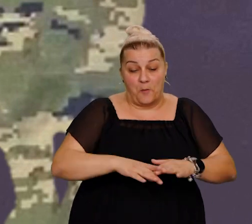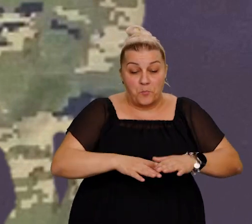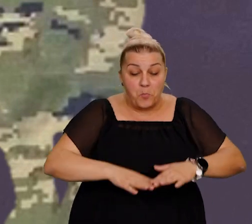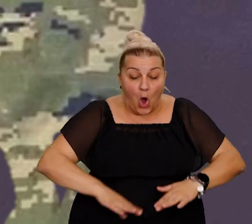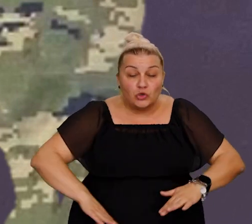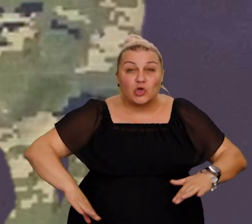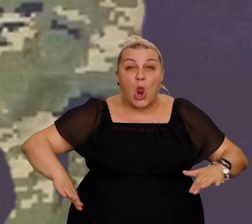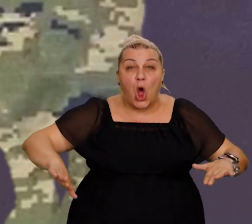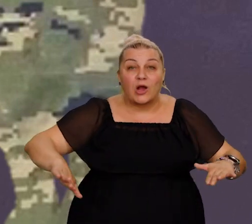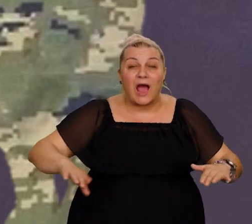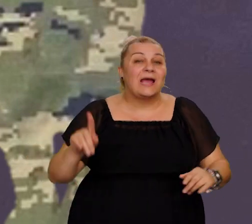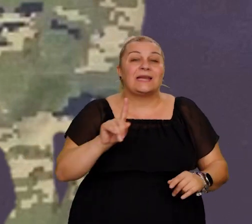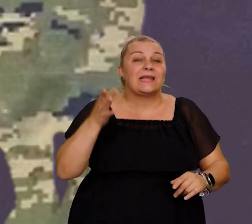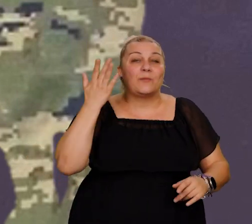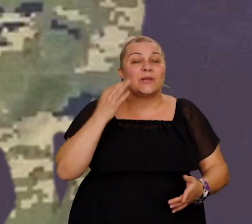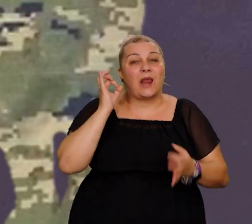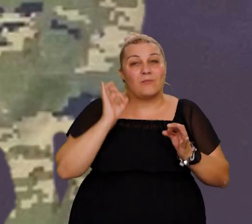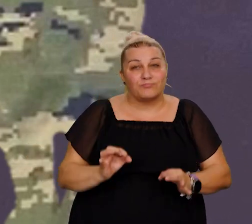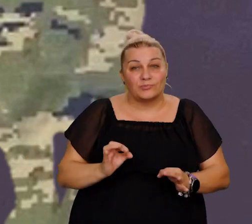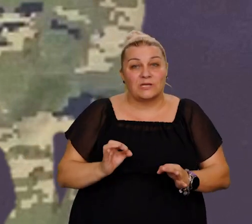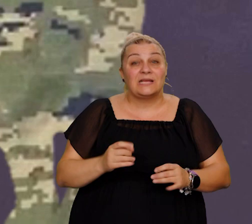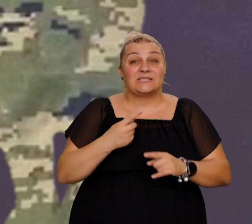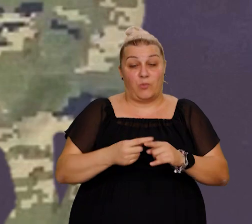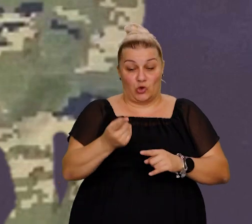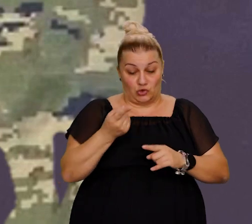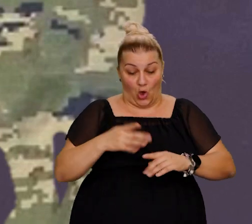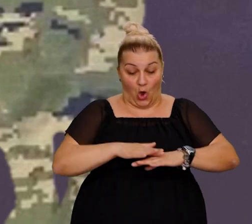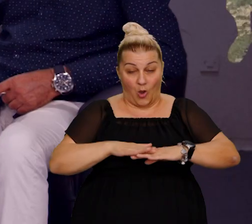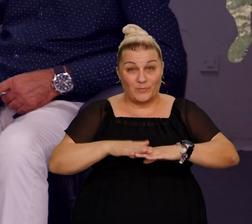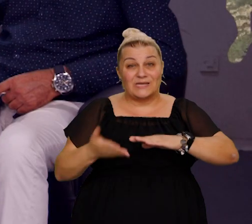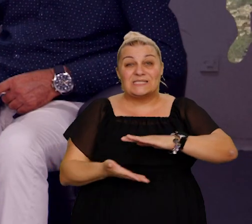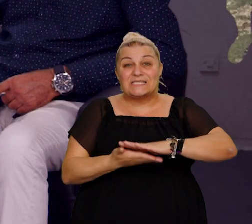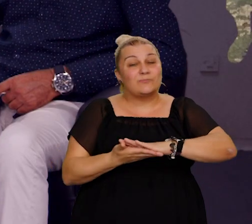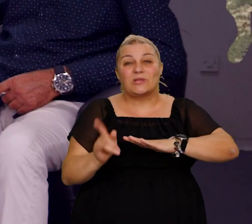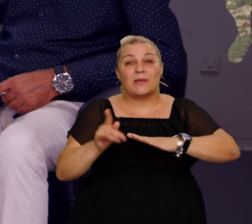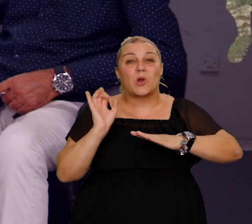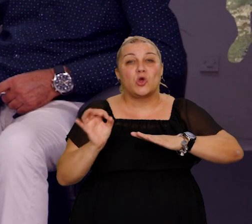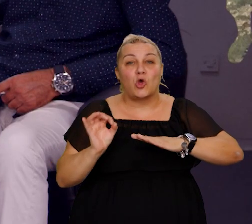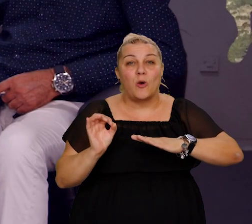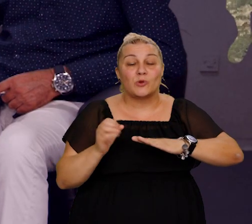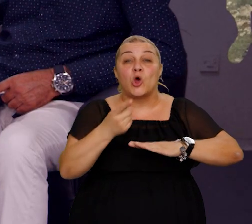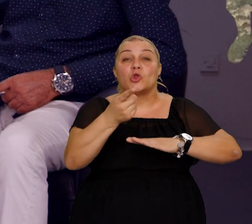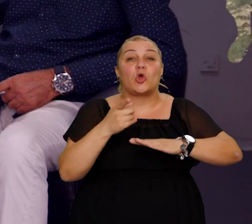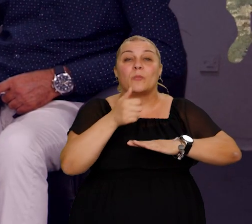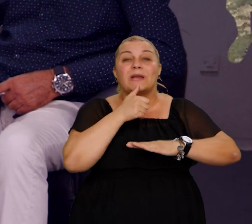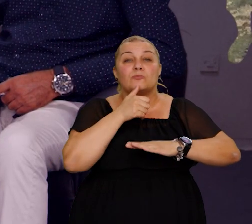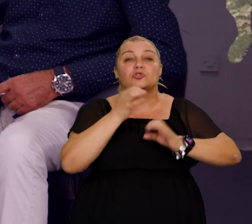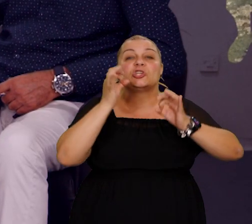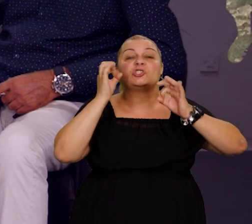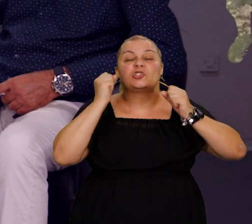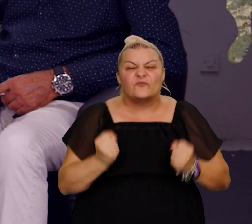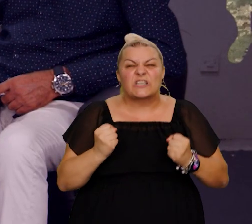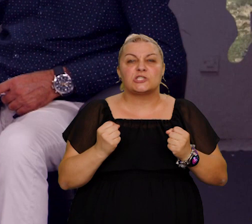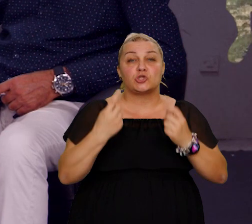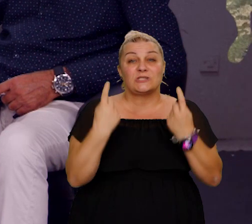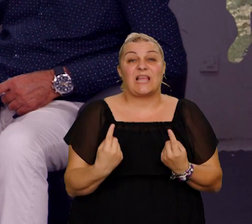podloga nije bila adekvatna, podloga ispod topa, da bi top čvrsto stajao na, ajmo reći,